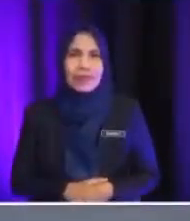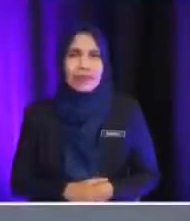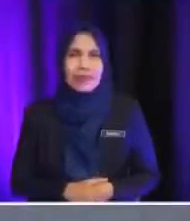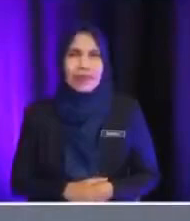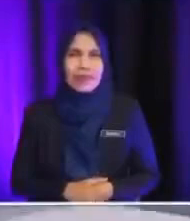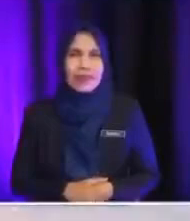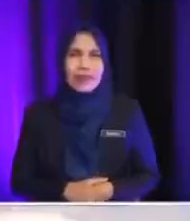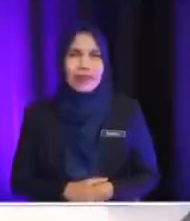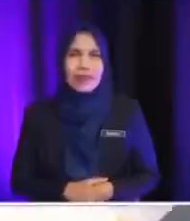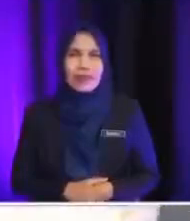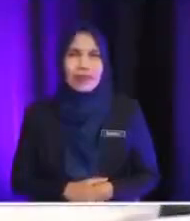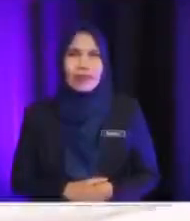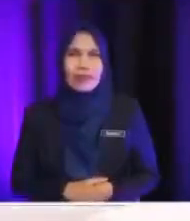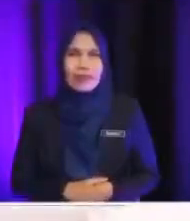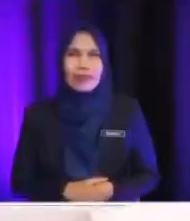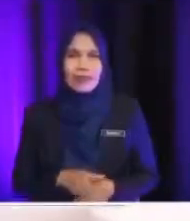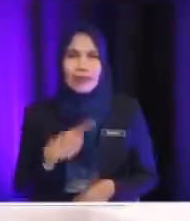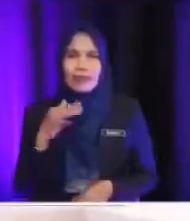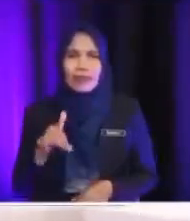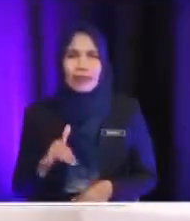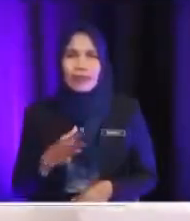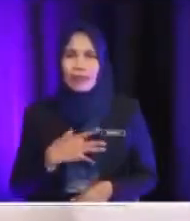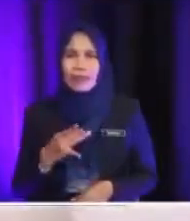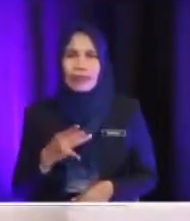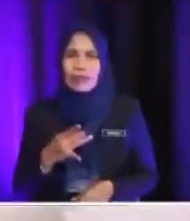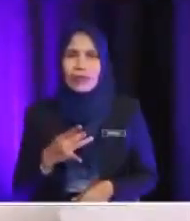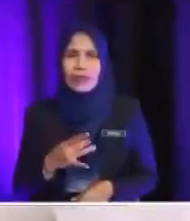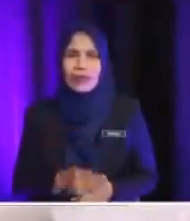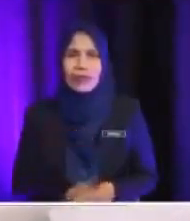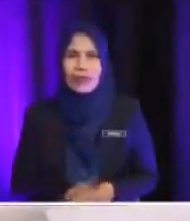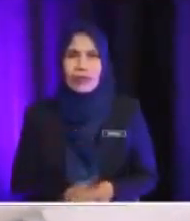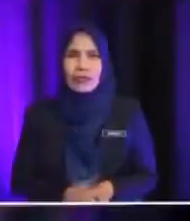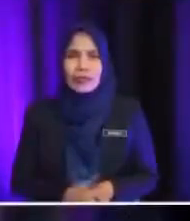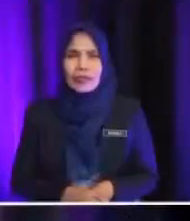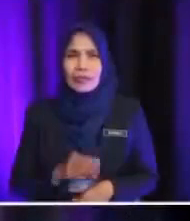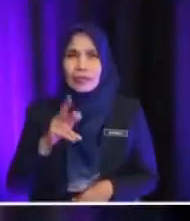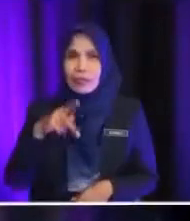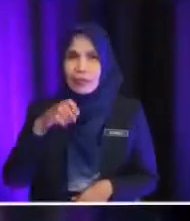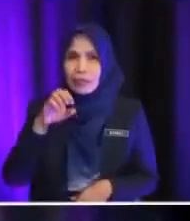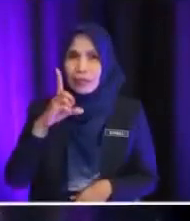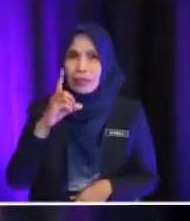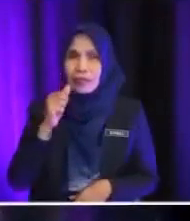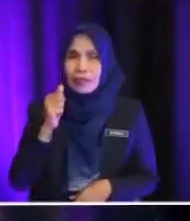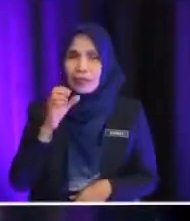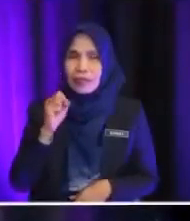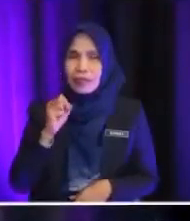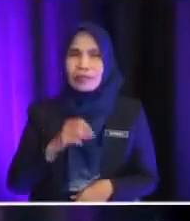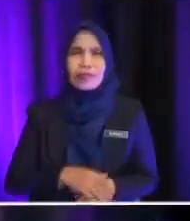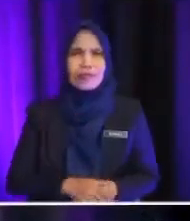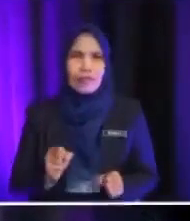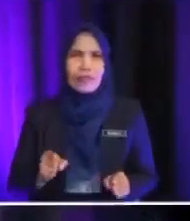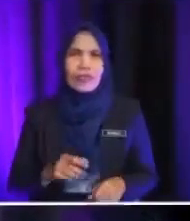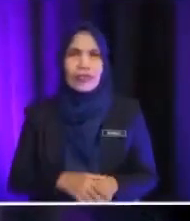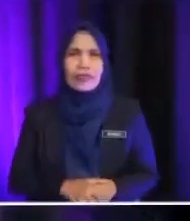cikgu? Tak apa. Siapa yang suka rasa dia pedas sikit kan? Boleh lebih. Okey. Seterusnya cikgu. Satu